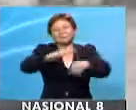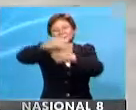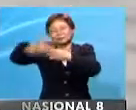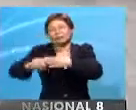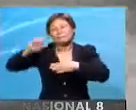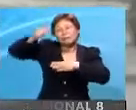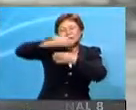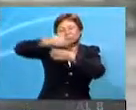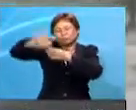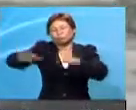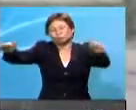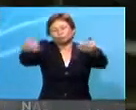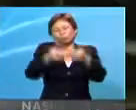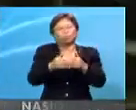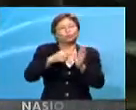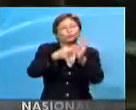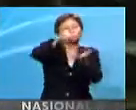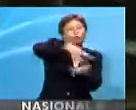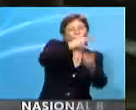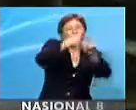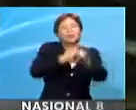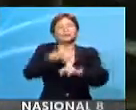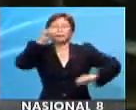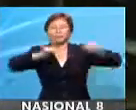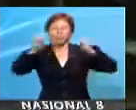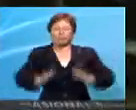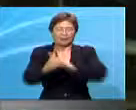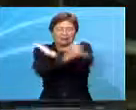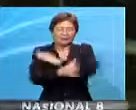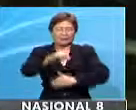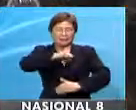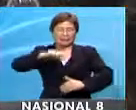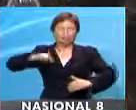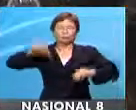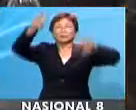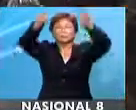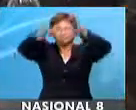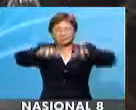tirainya esok dengan persembahan konsert daripada artis-artis negara anggota ASEAN.